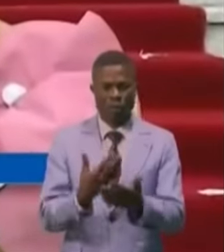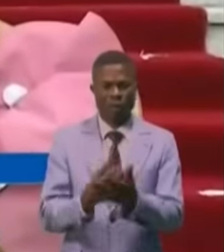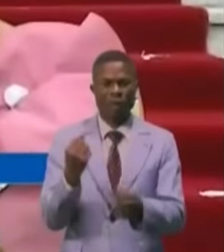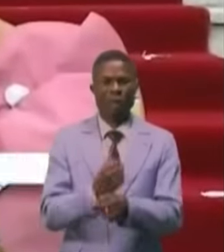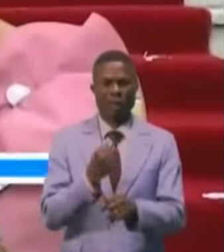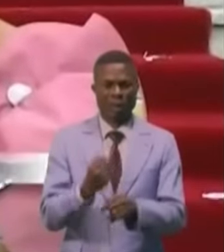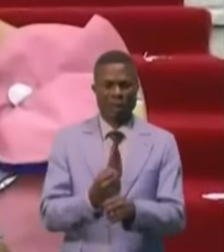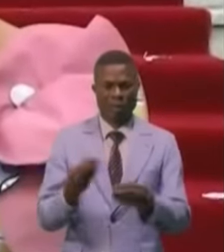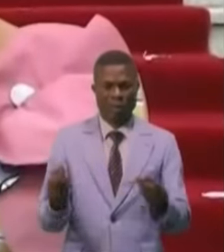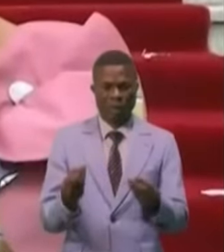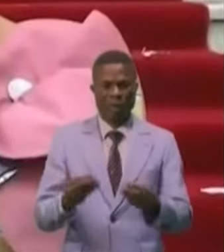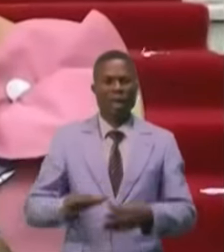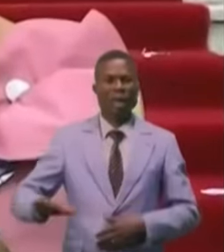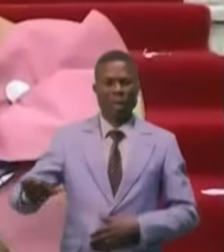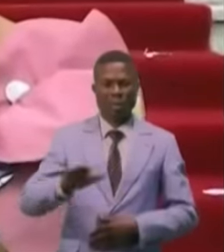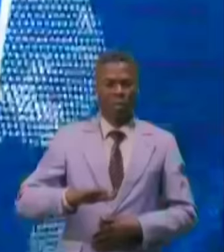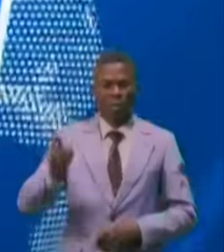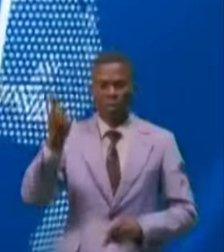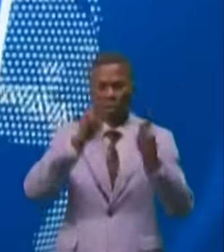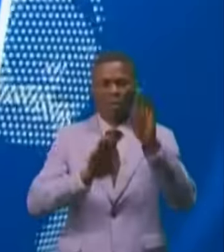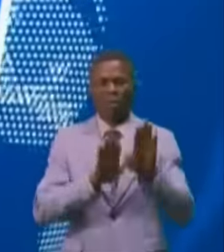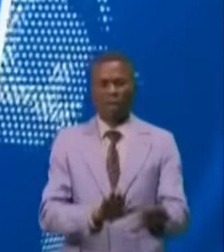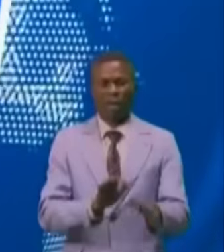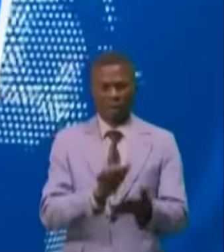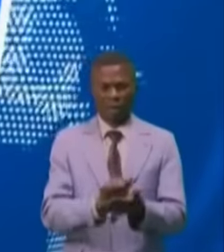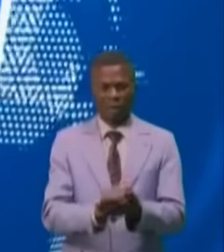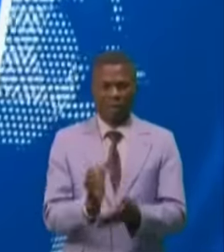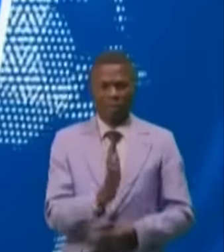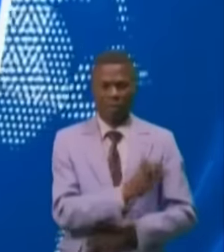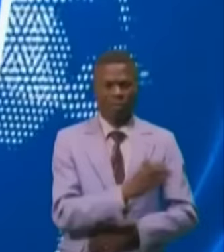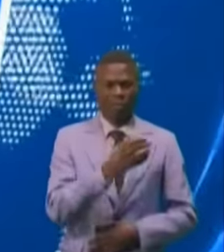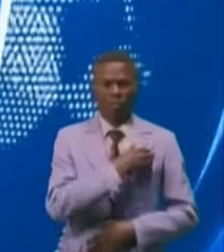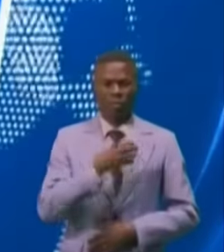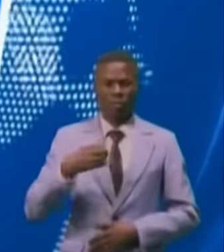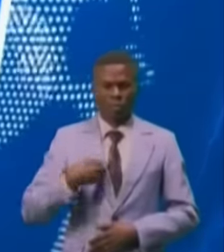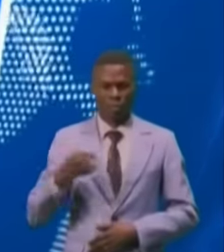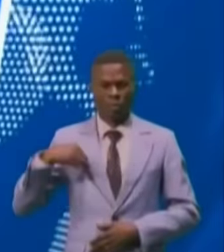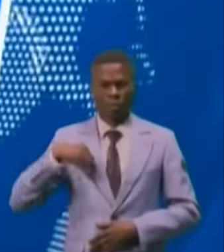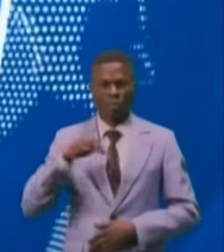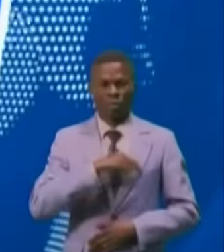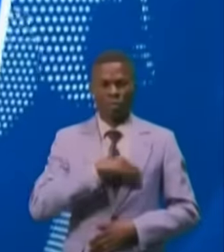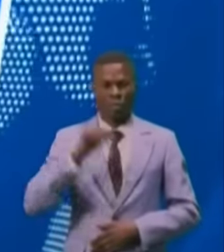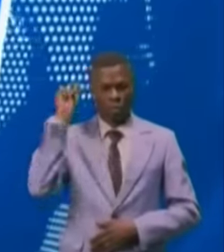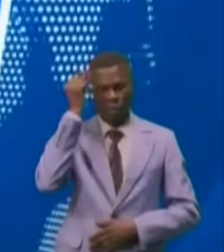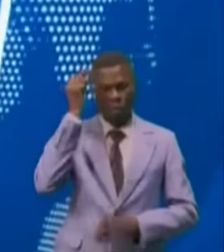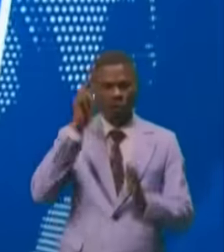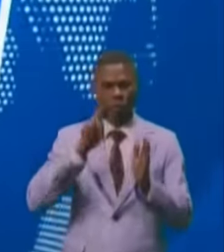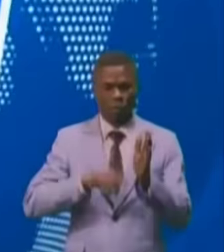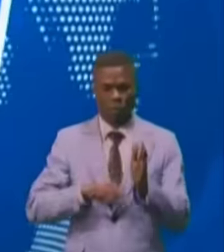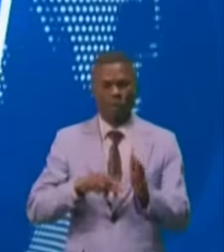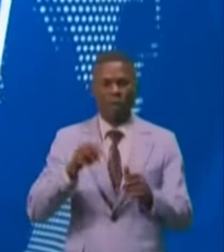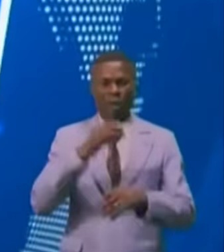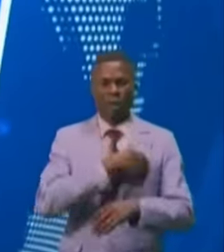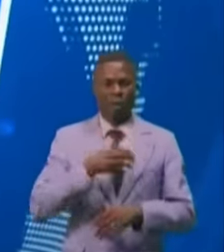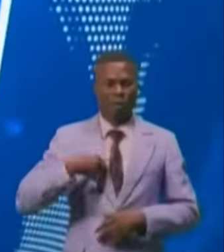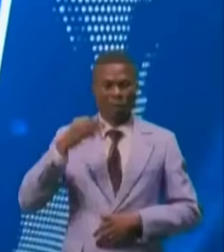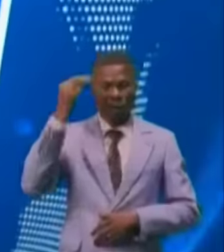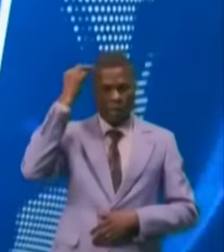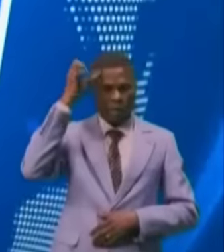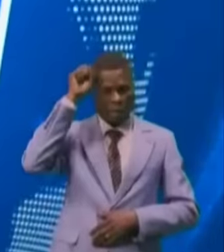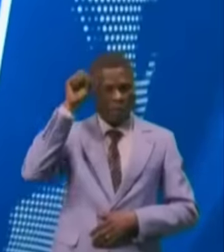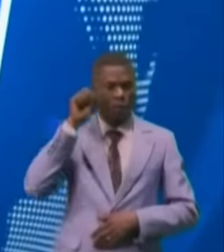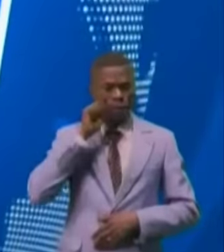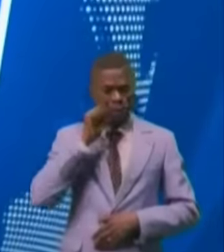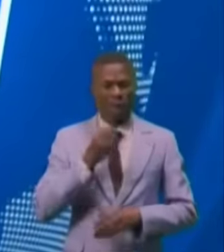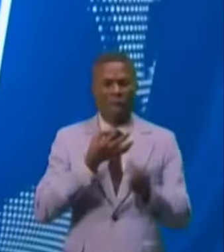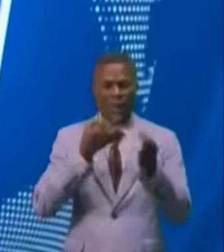que le pays et le peuple attendent. Les femmes membres du gouvernement, Judith Suminwa, ont aussi